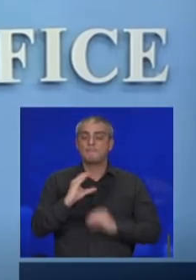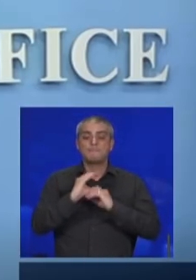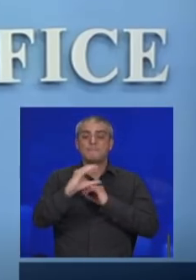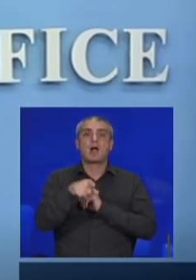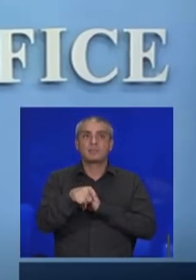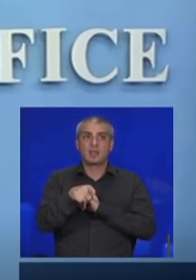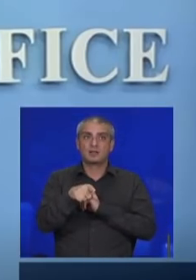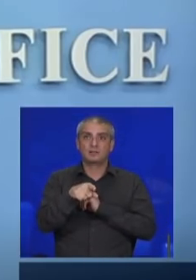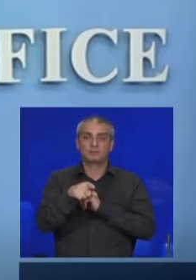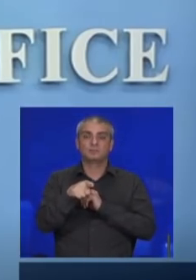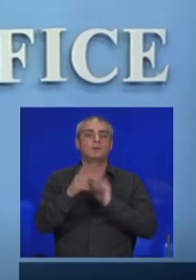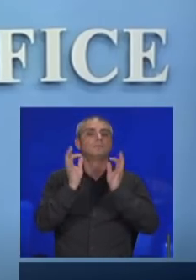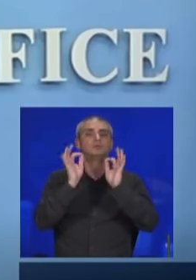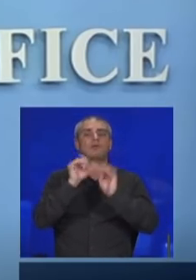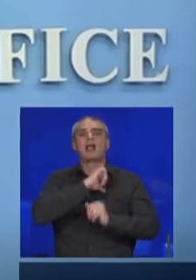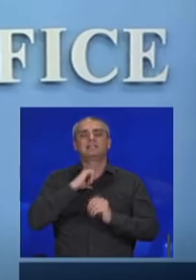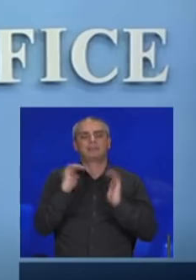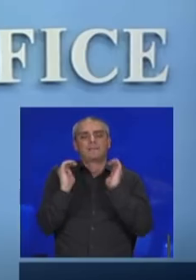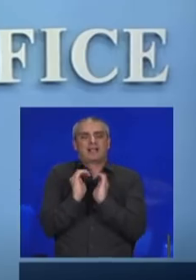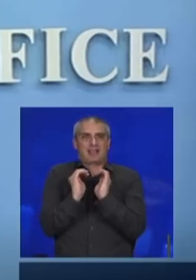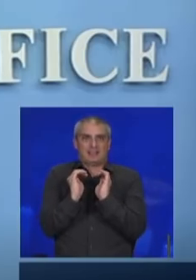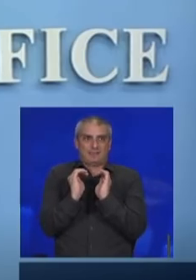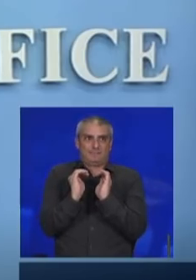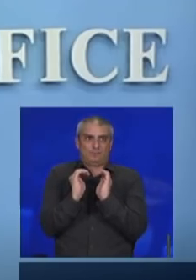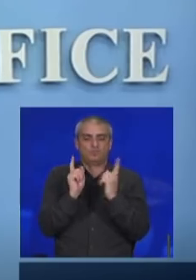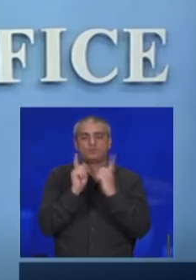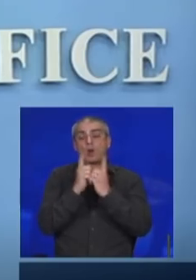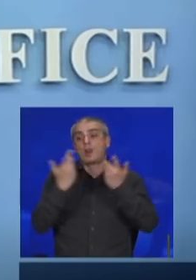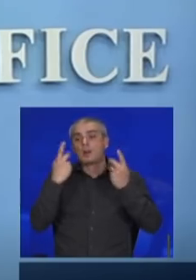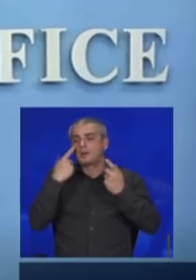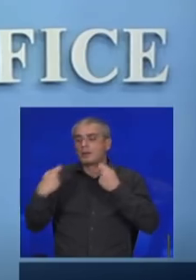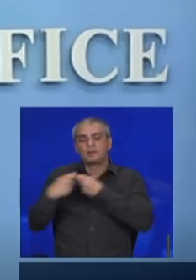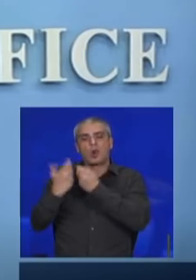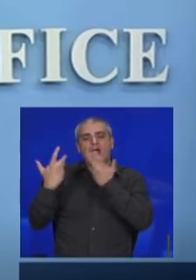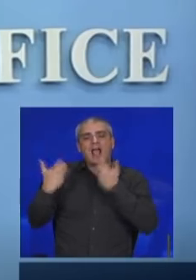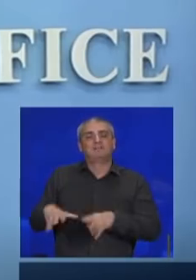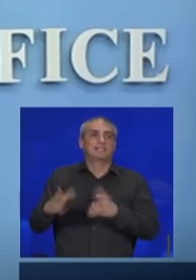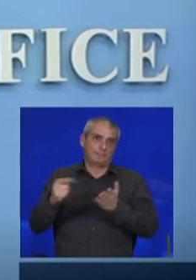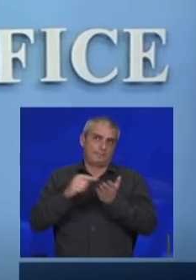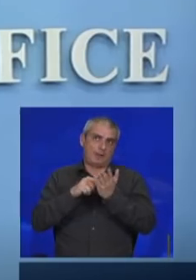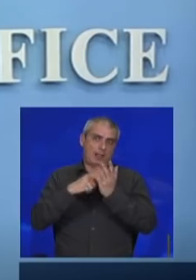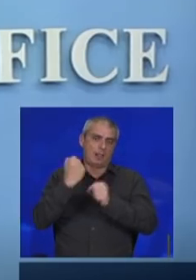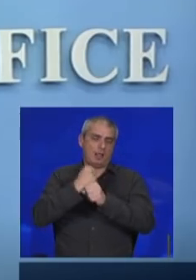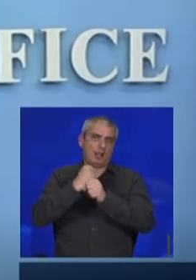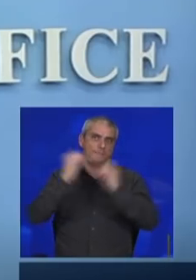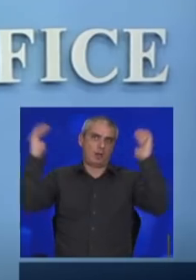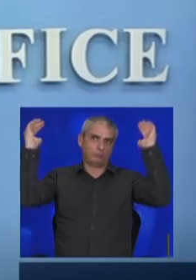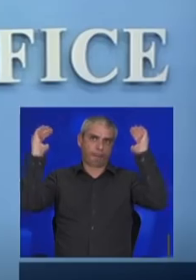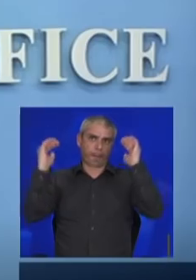הוא מיועד לעצמאים קטנים מול ההפסדים הצפויים לצערנו בשל הירידה בפעילות המשקית.